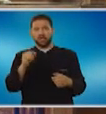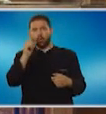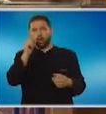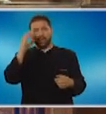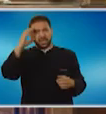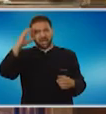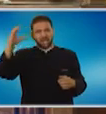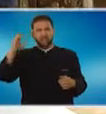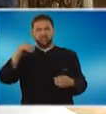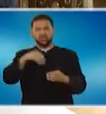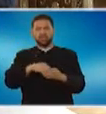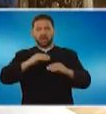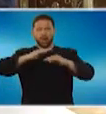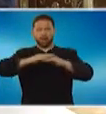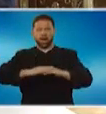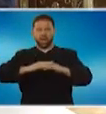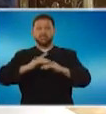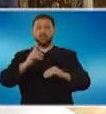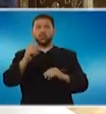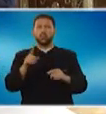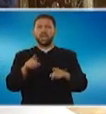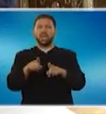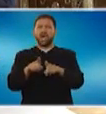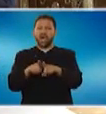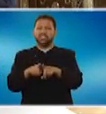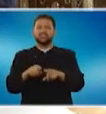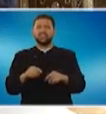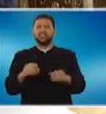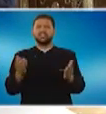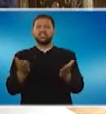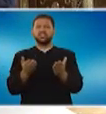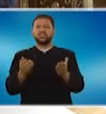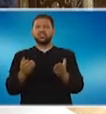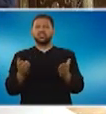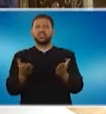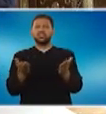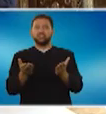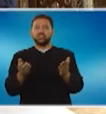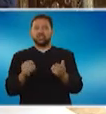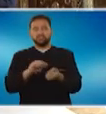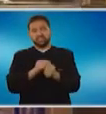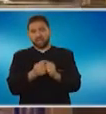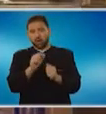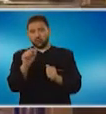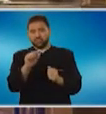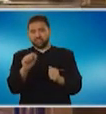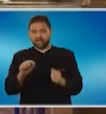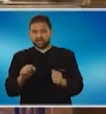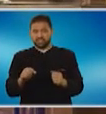creștine în baza unui astfel de tip de lectură, sau și scris